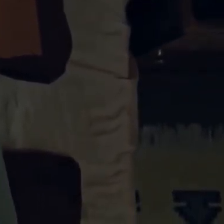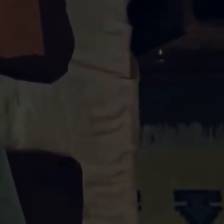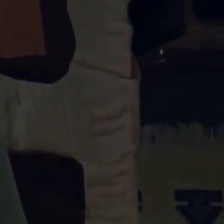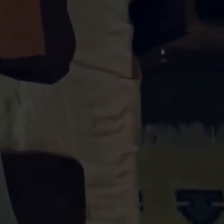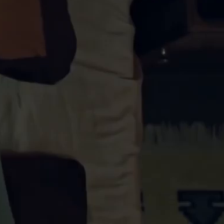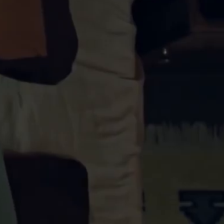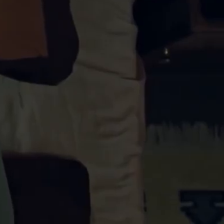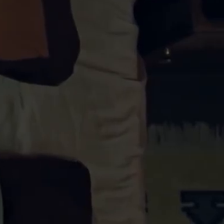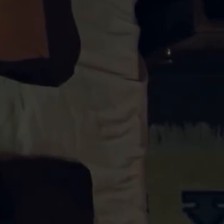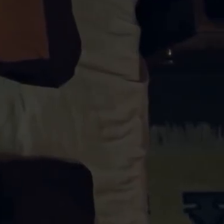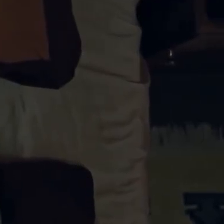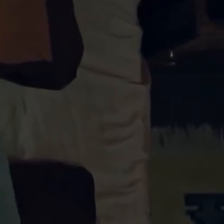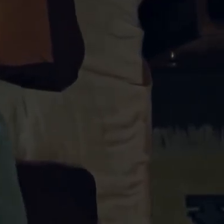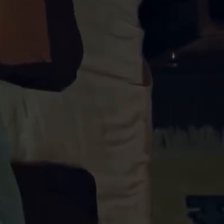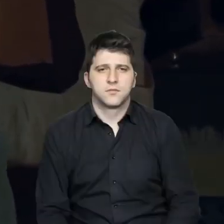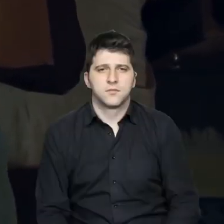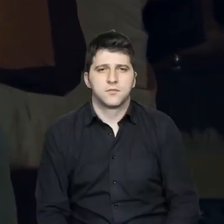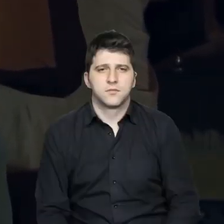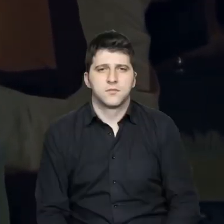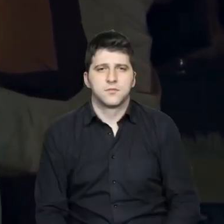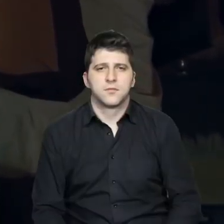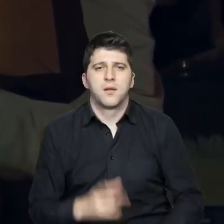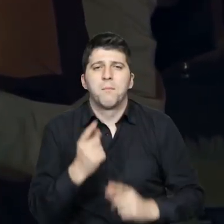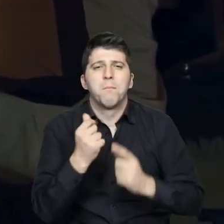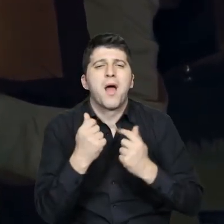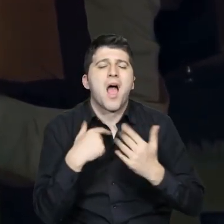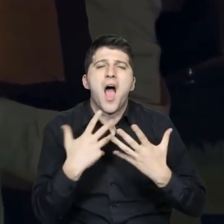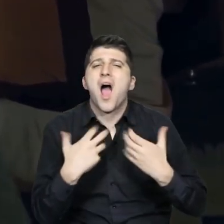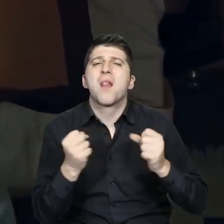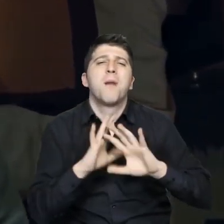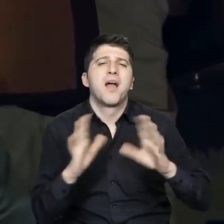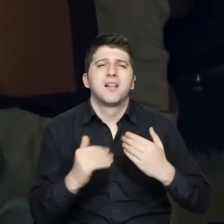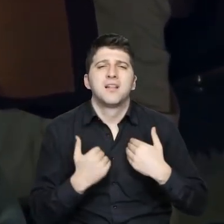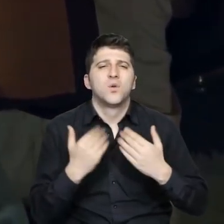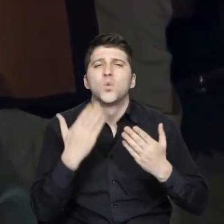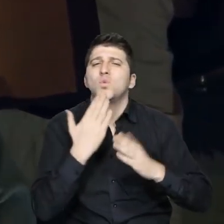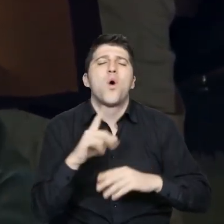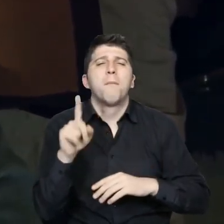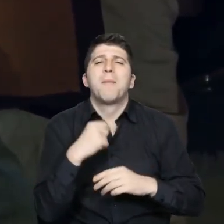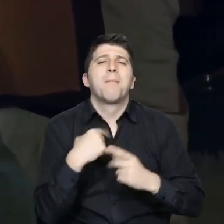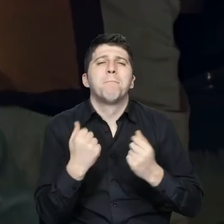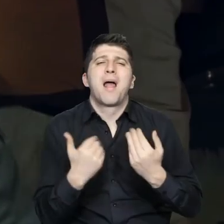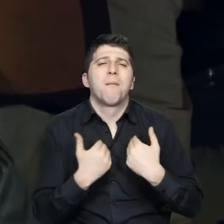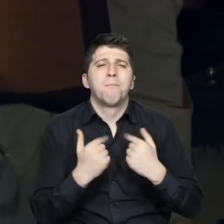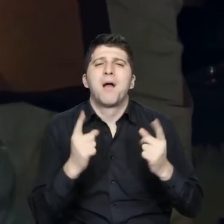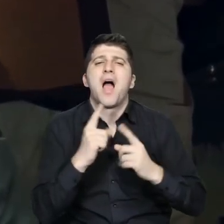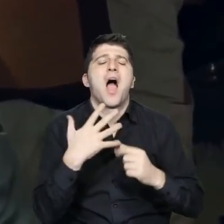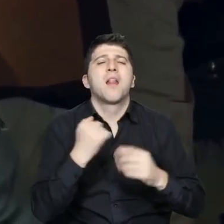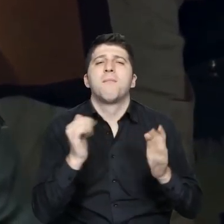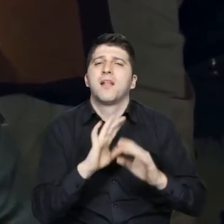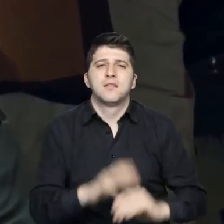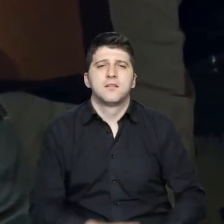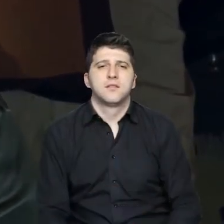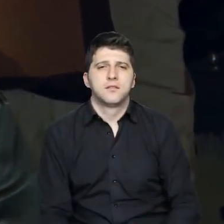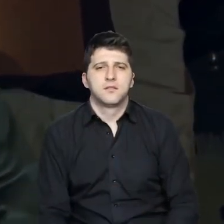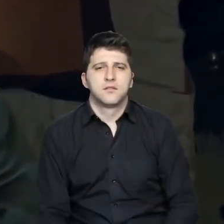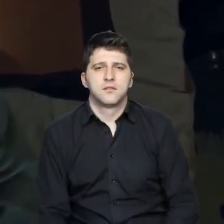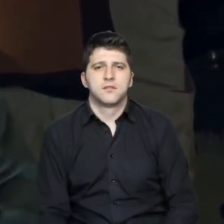Yok, almayın para. Paralarımı almayın. Onlar benim paramı. Almayın.